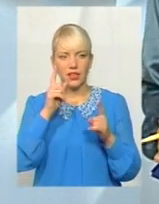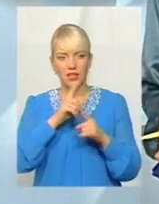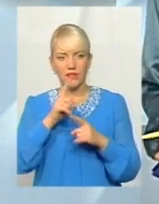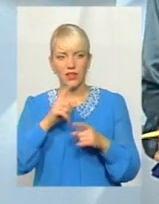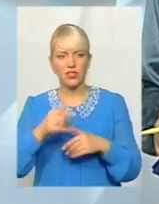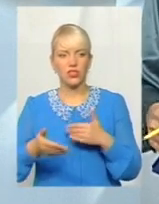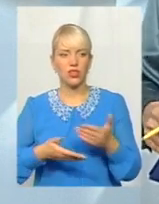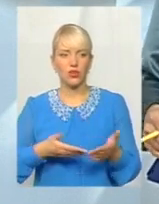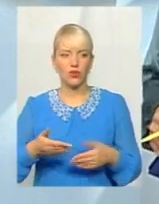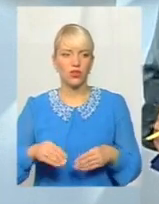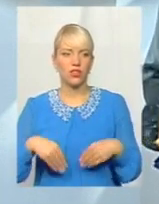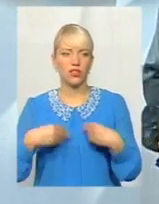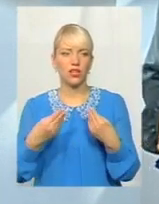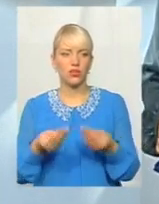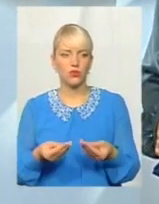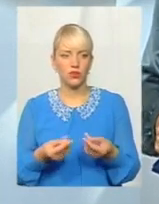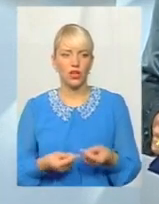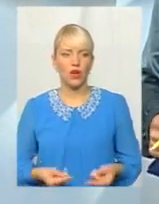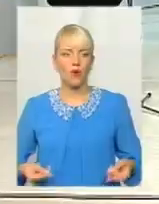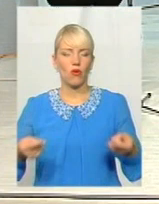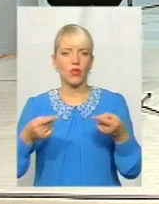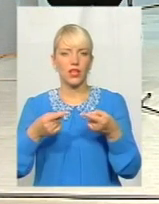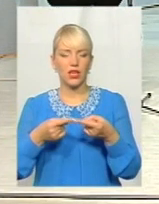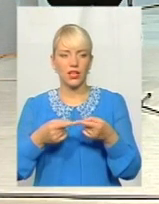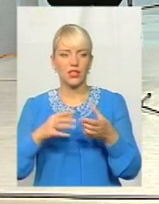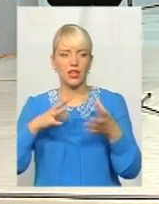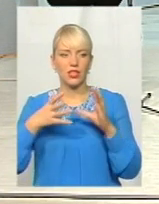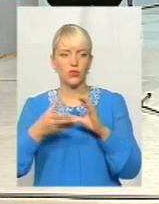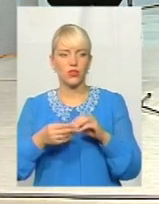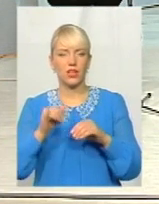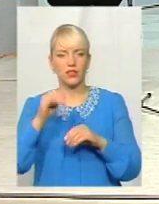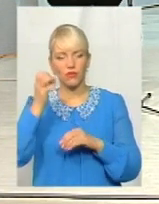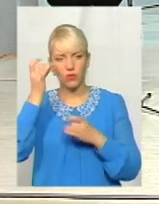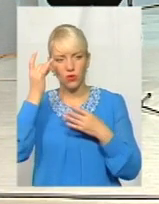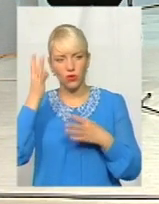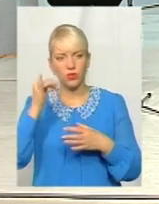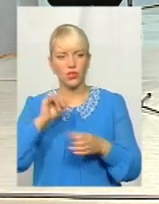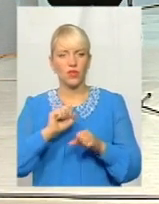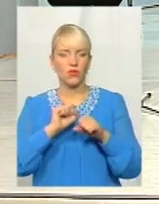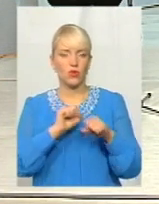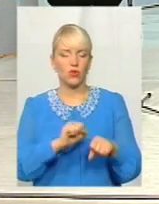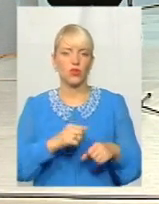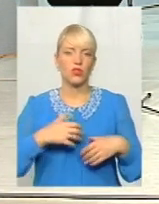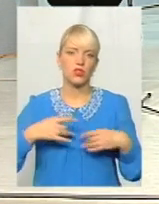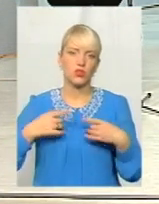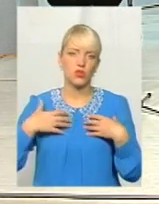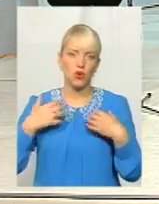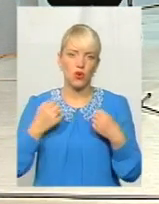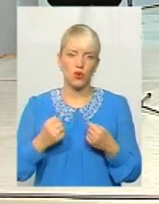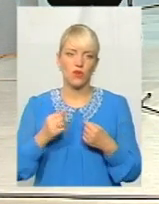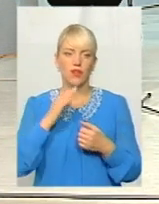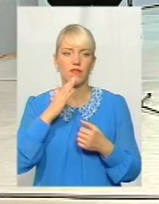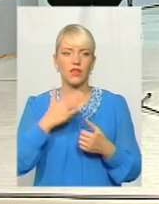кроки дадуть конкретний результат і в культурі, і в охороні здоров'я, і в